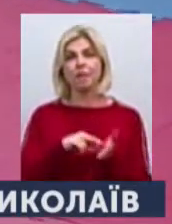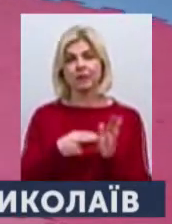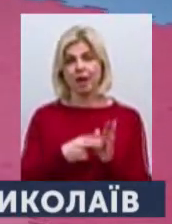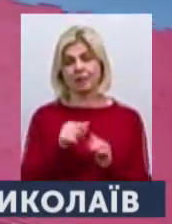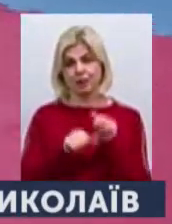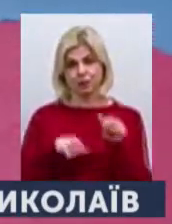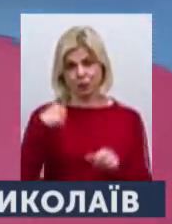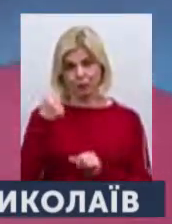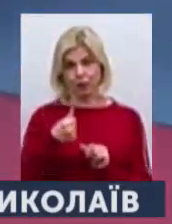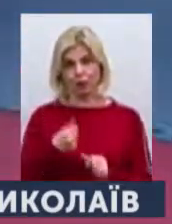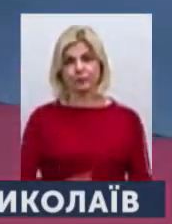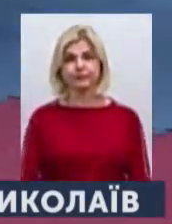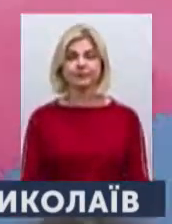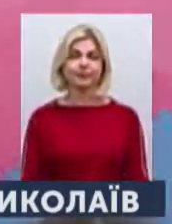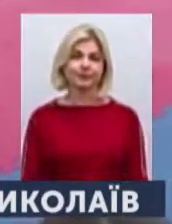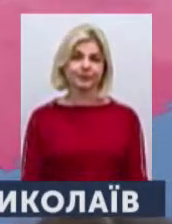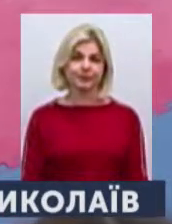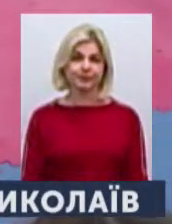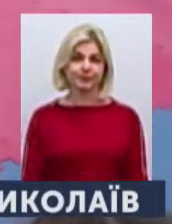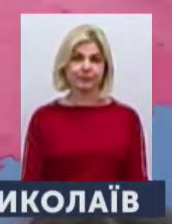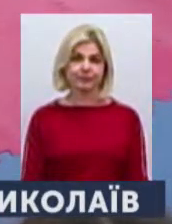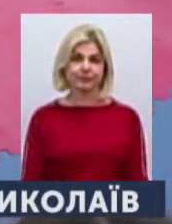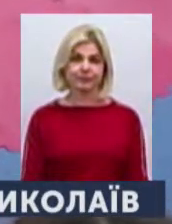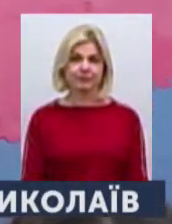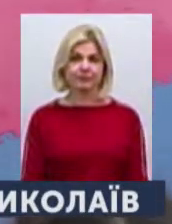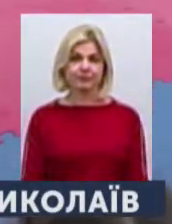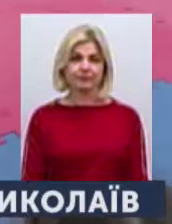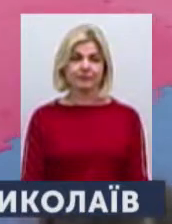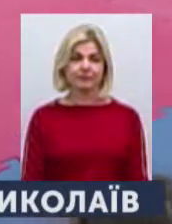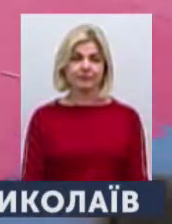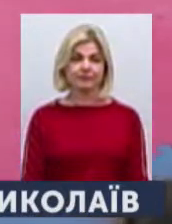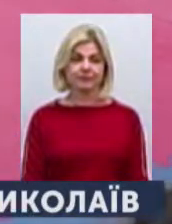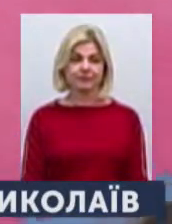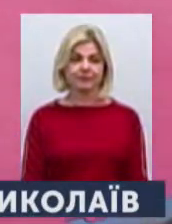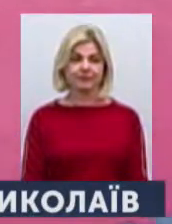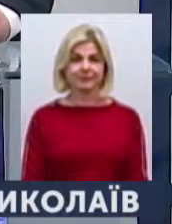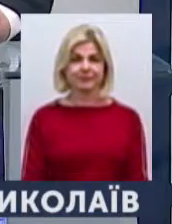наступного року. Катерина Балеєва, Юрій Руденко, телевізійні новини Миколаївщини.